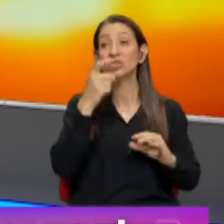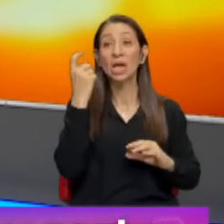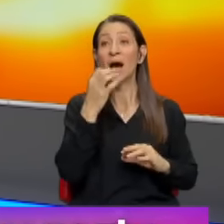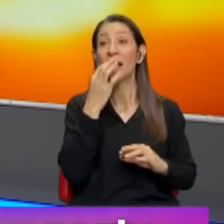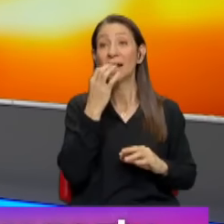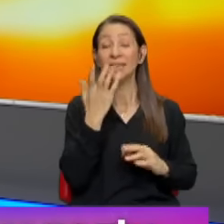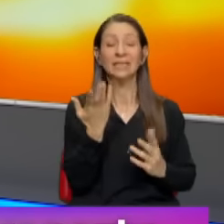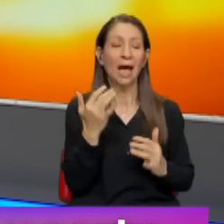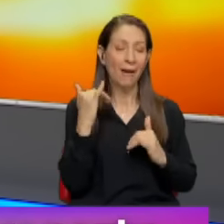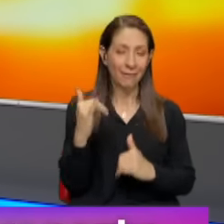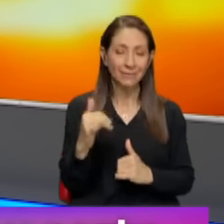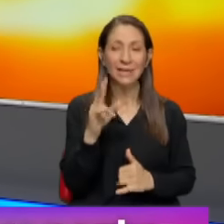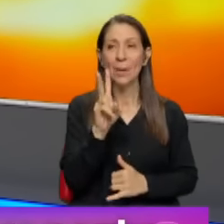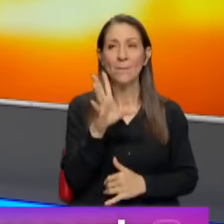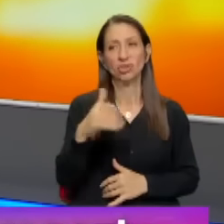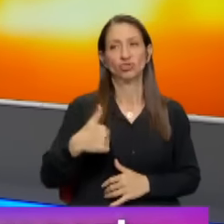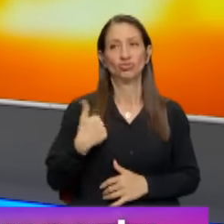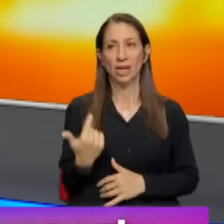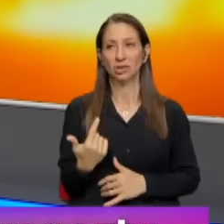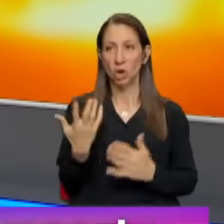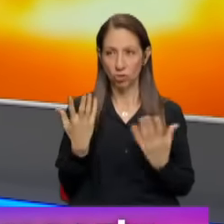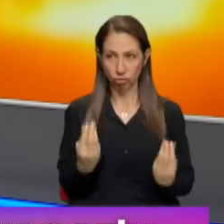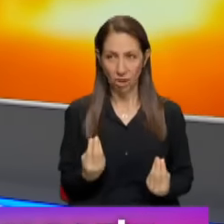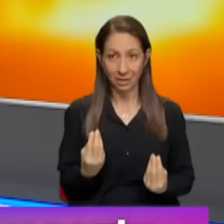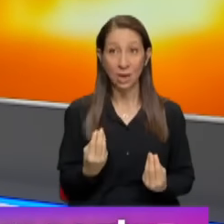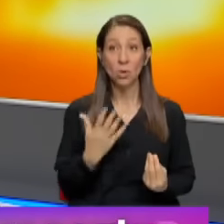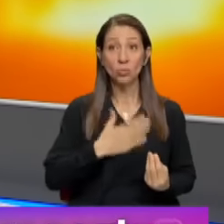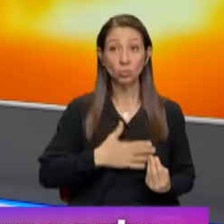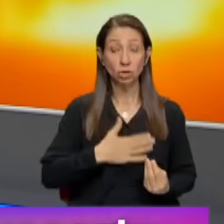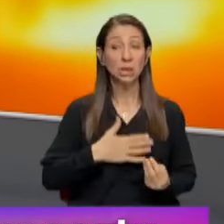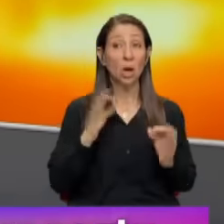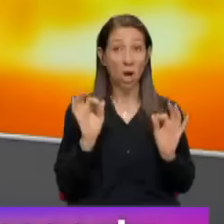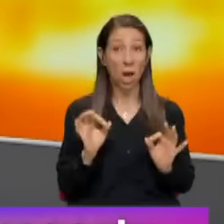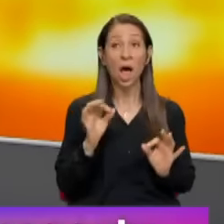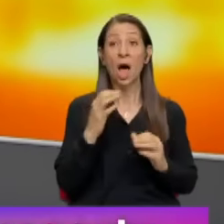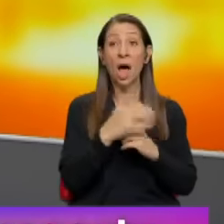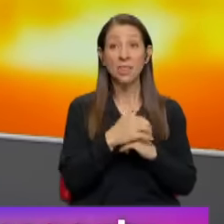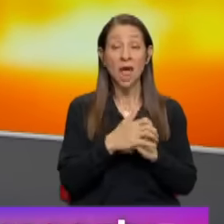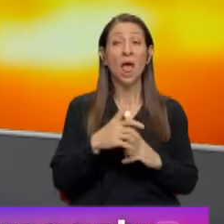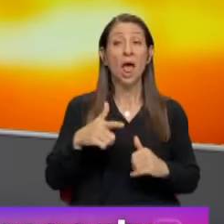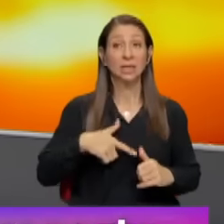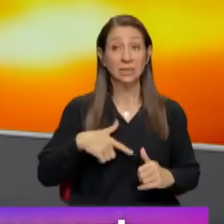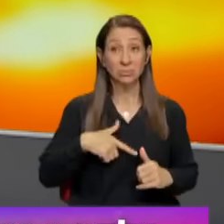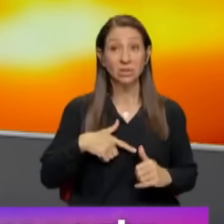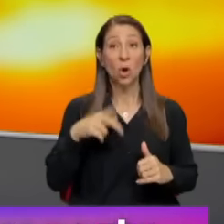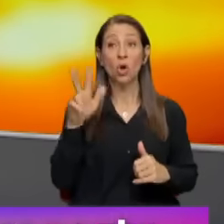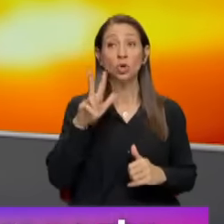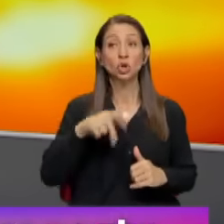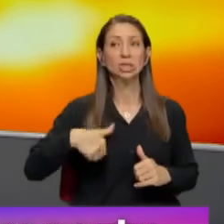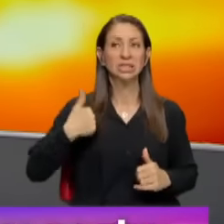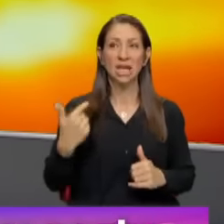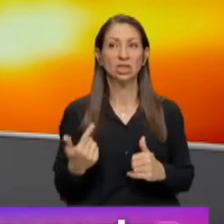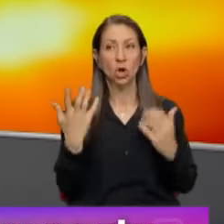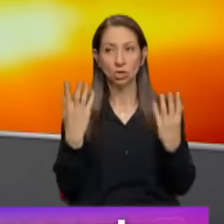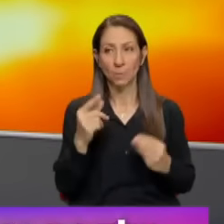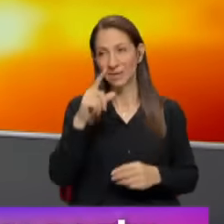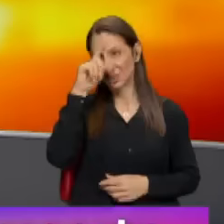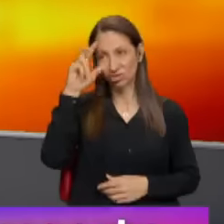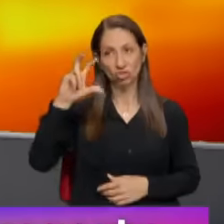Ankara'da yine keza öyle 25 dereceleri görecek. Bursa'da da öyle. Antalya'da, İzmir'de 30 dereceleri bulacak